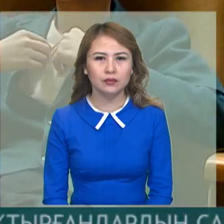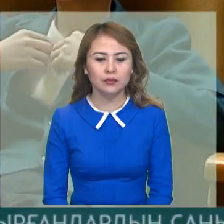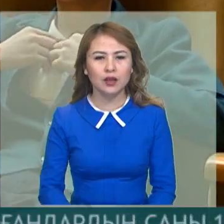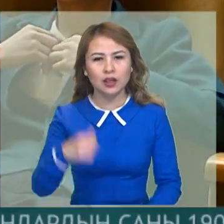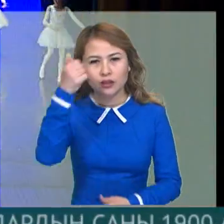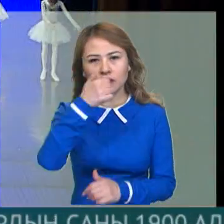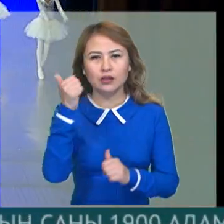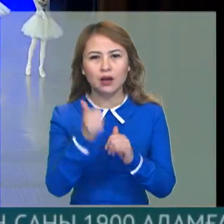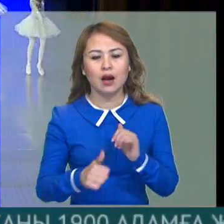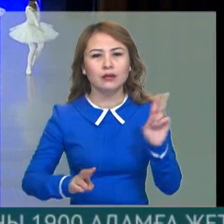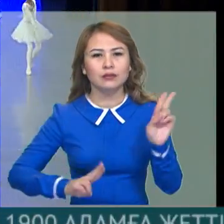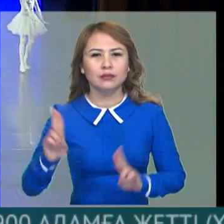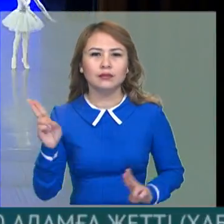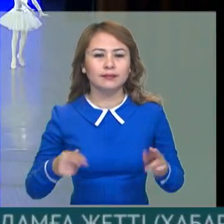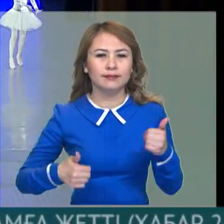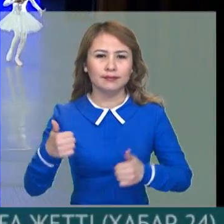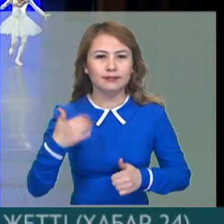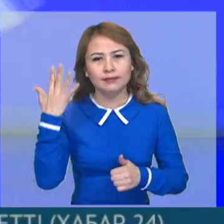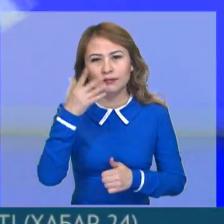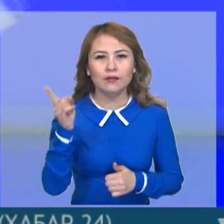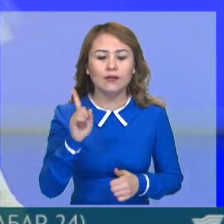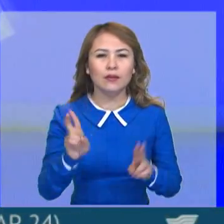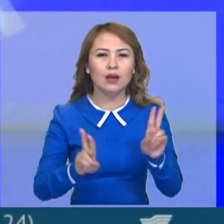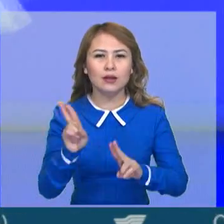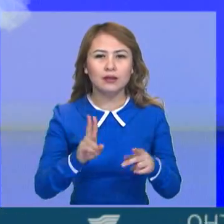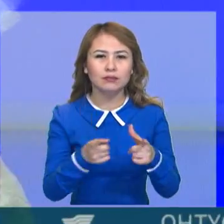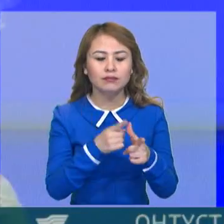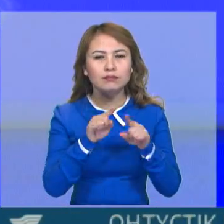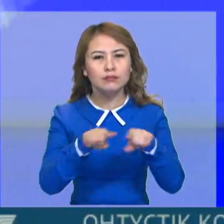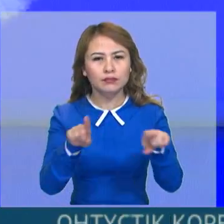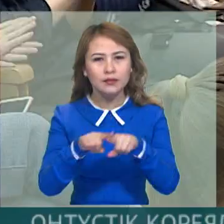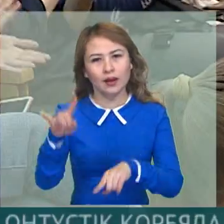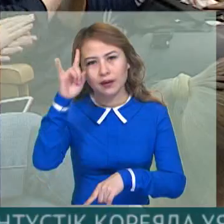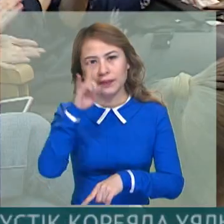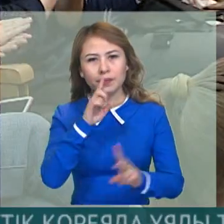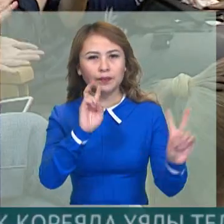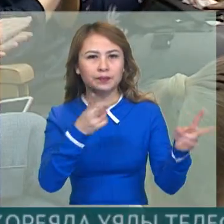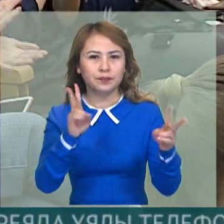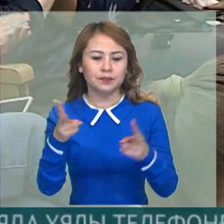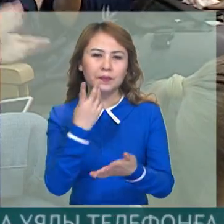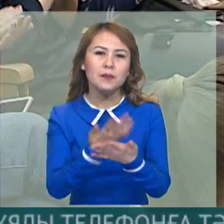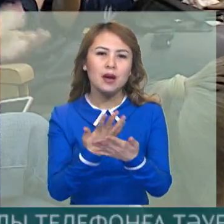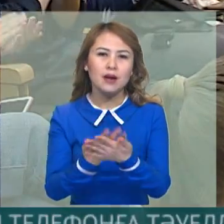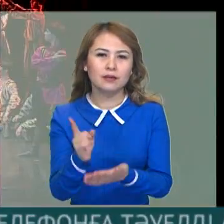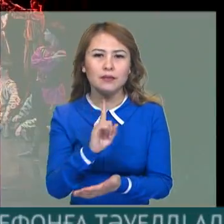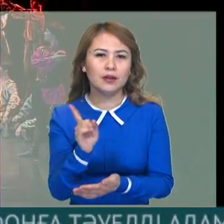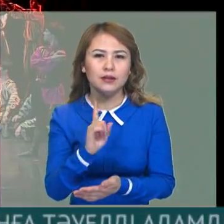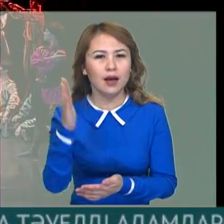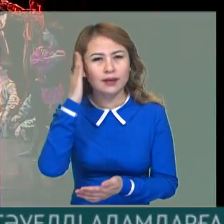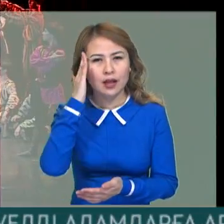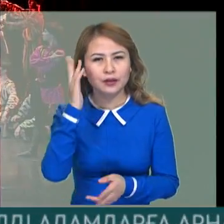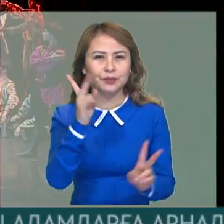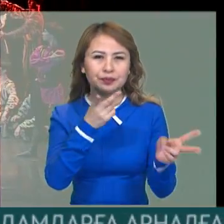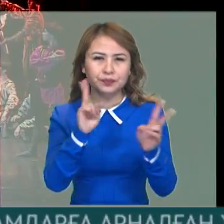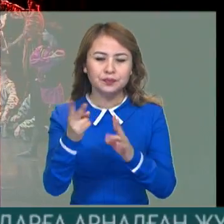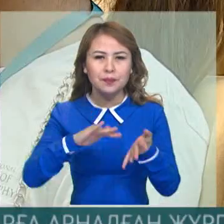Жыл сайын өткізілетін дәстүрлі байқаудың мақсаты ұлттық салт-дәстүрлерді дәріптеп қазақтың биін насихаттау. Сондай-ақ талантты